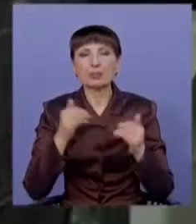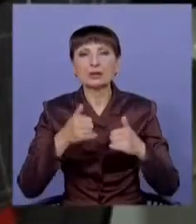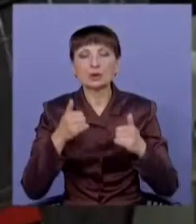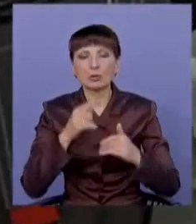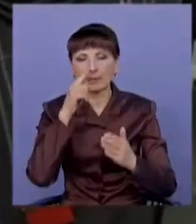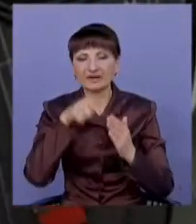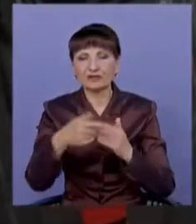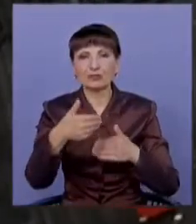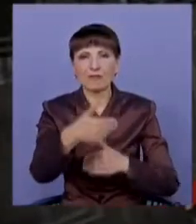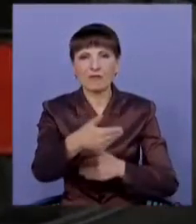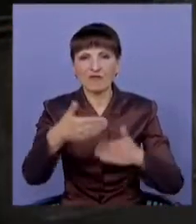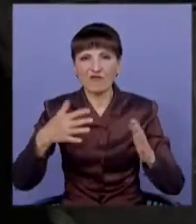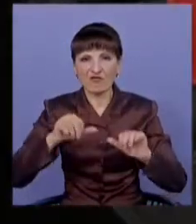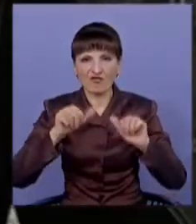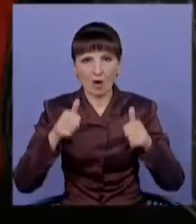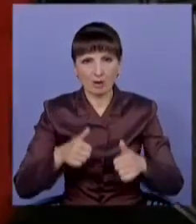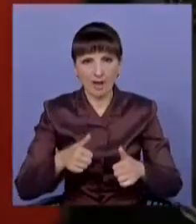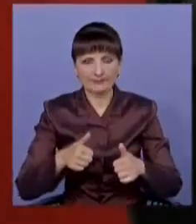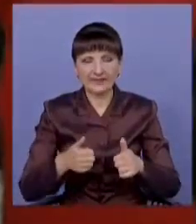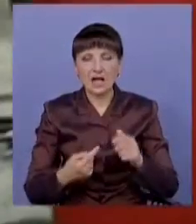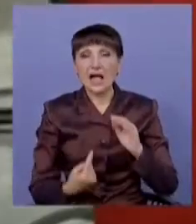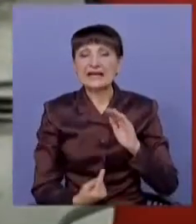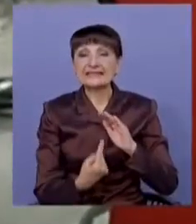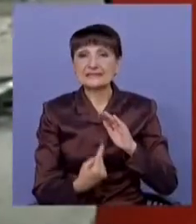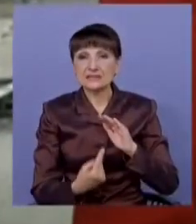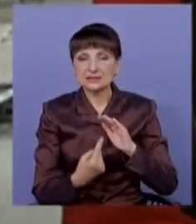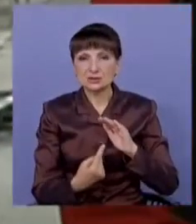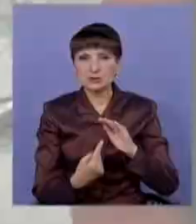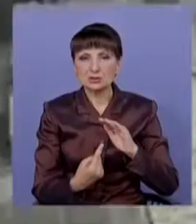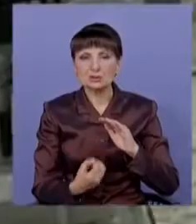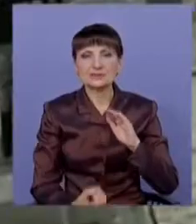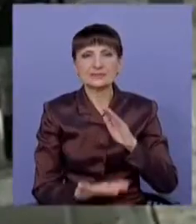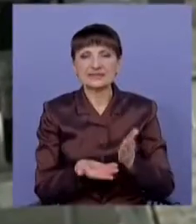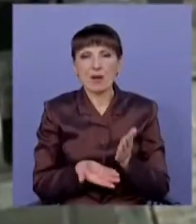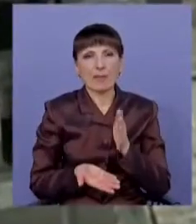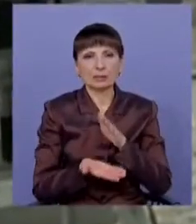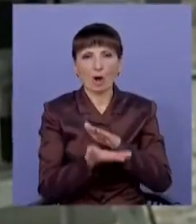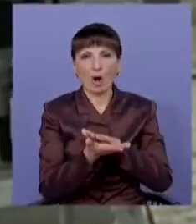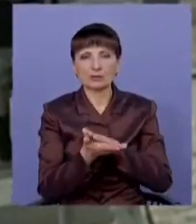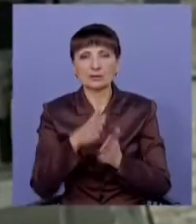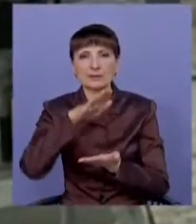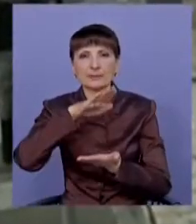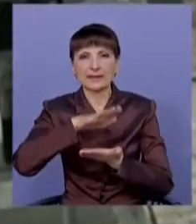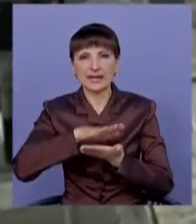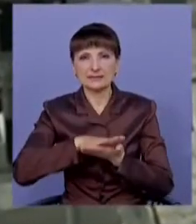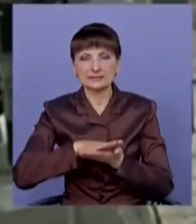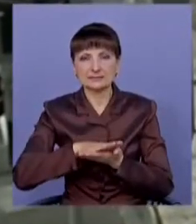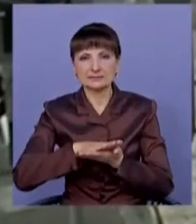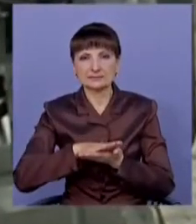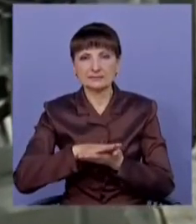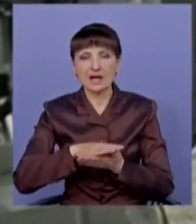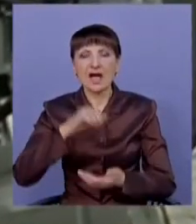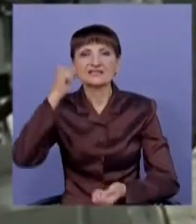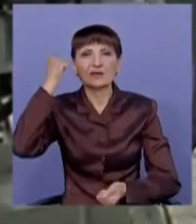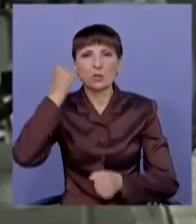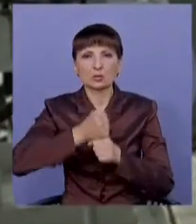попадает в эту форму. Вот. Снизу по линии приходит поддон. Пресс засыпается, получается, бетоном. Сверху